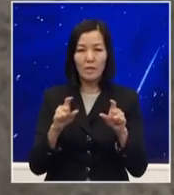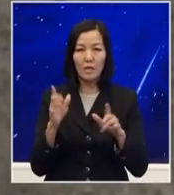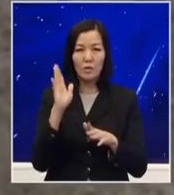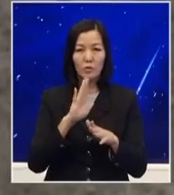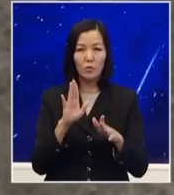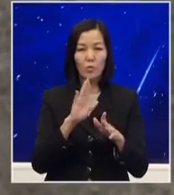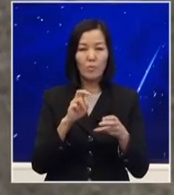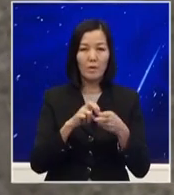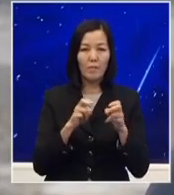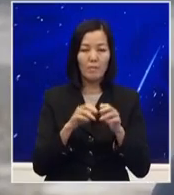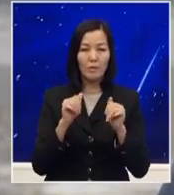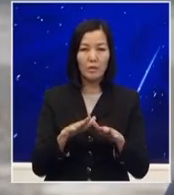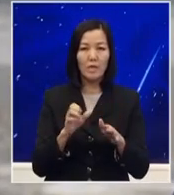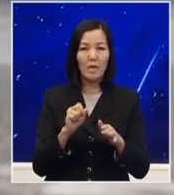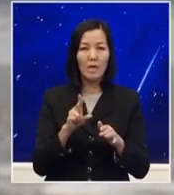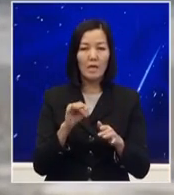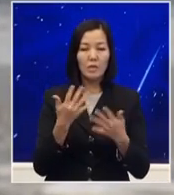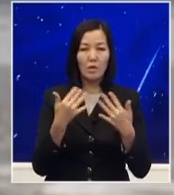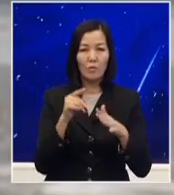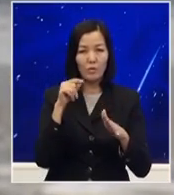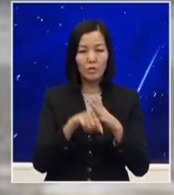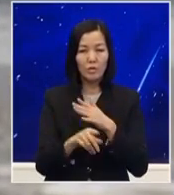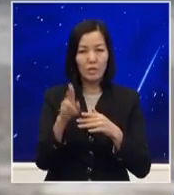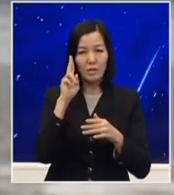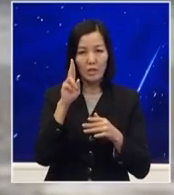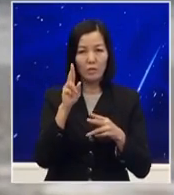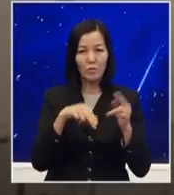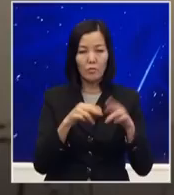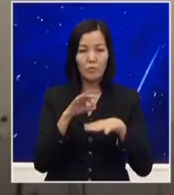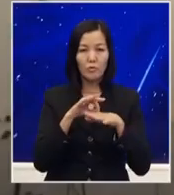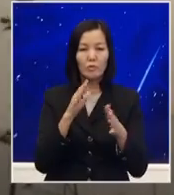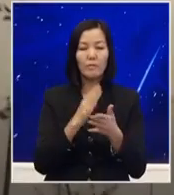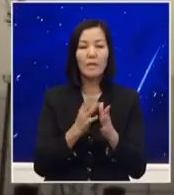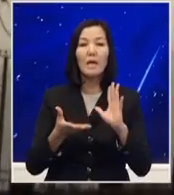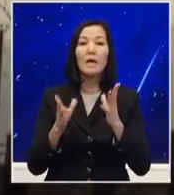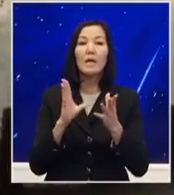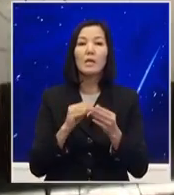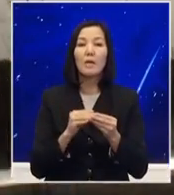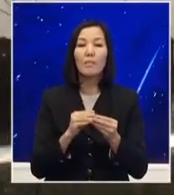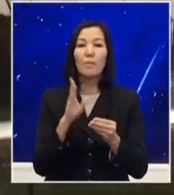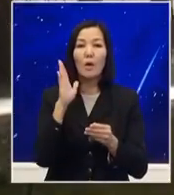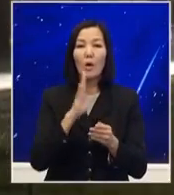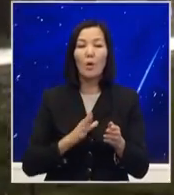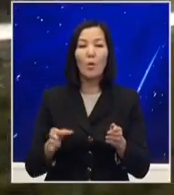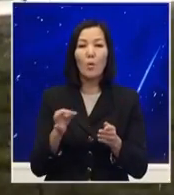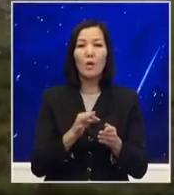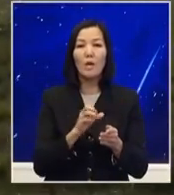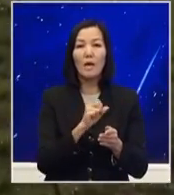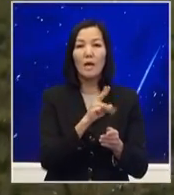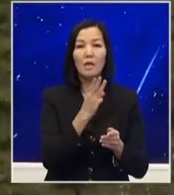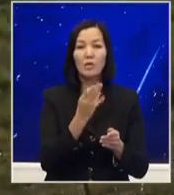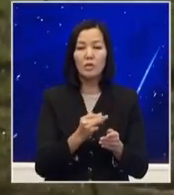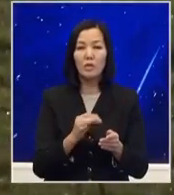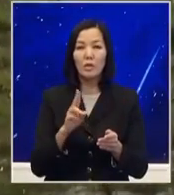жүйесі, содан кейін Ақши ауылының ішінде кәріз жүйесі құрылыстары жүргізіліп жатыр. Жалпы көл жағасындағы Ақши Көктұма ауылдарының